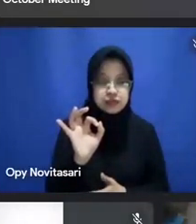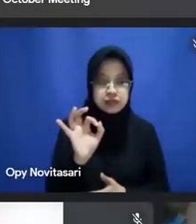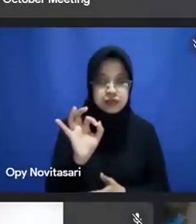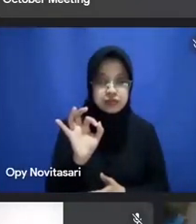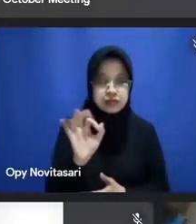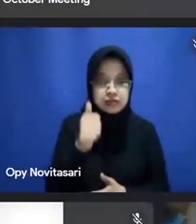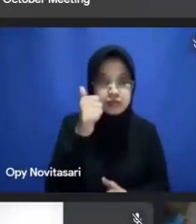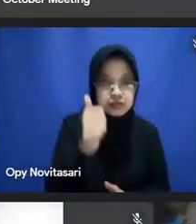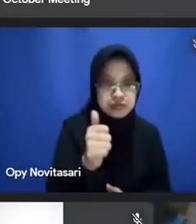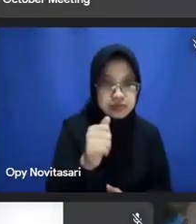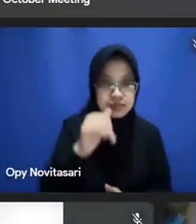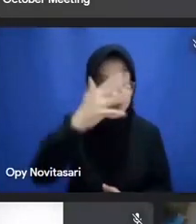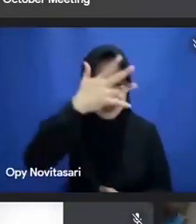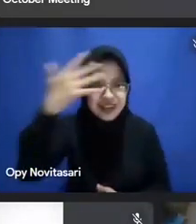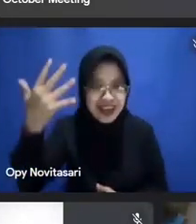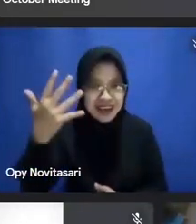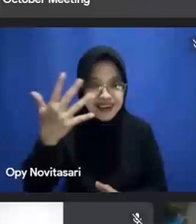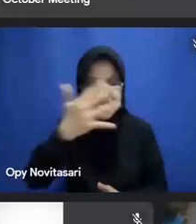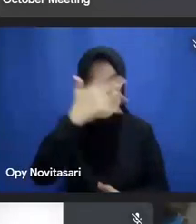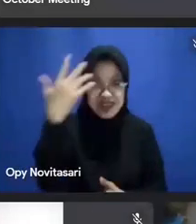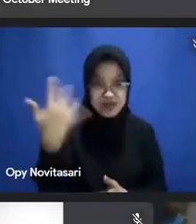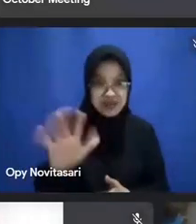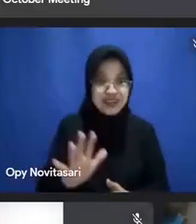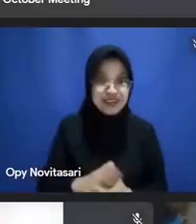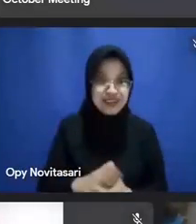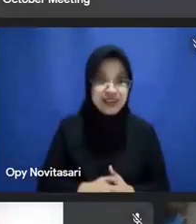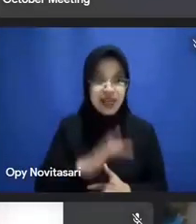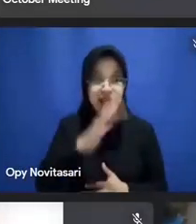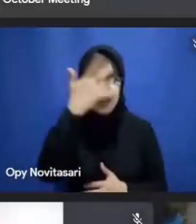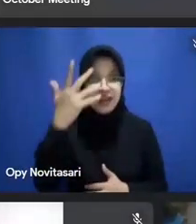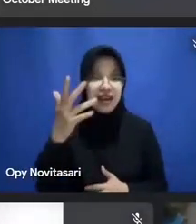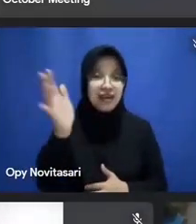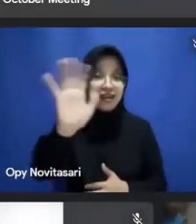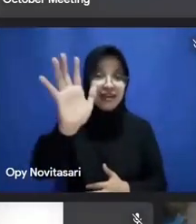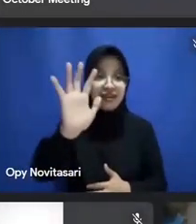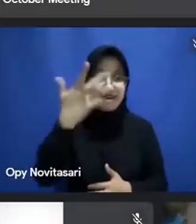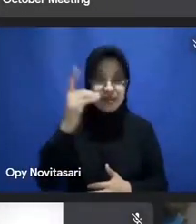Apakah sudah menjawab pertanyaan mbak